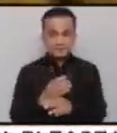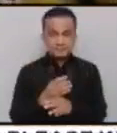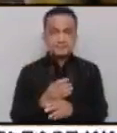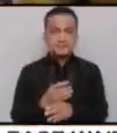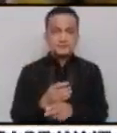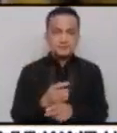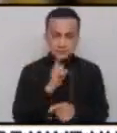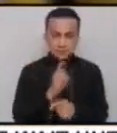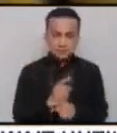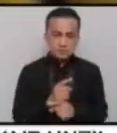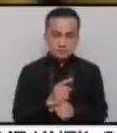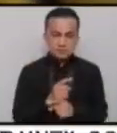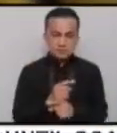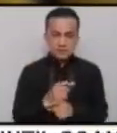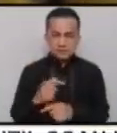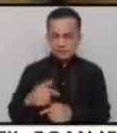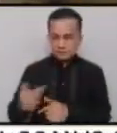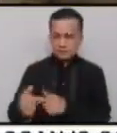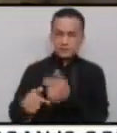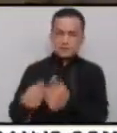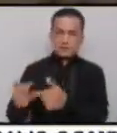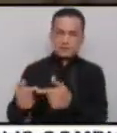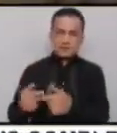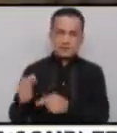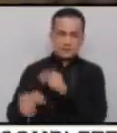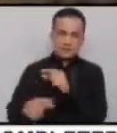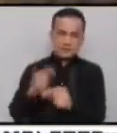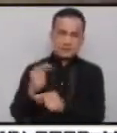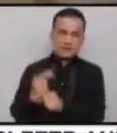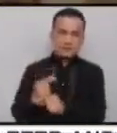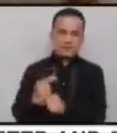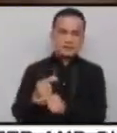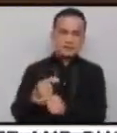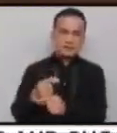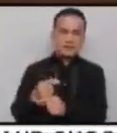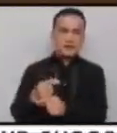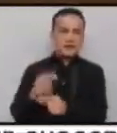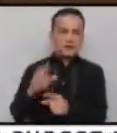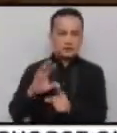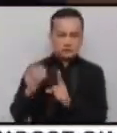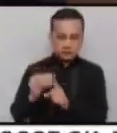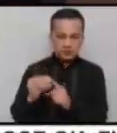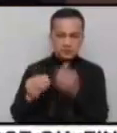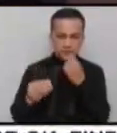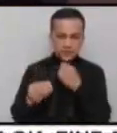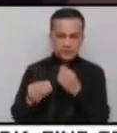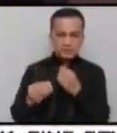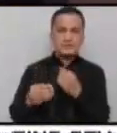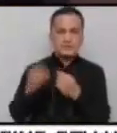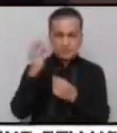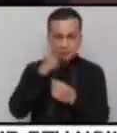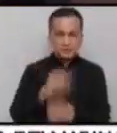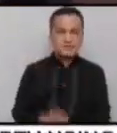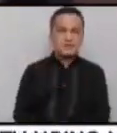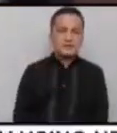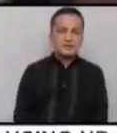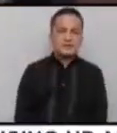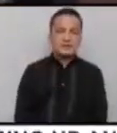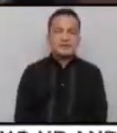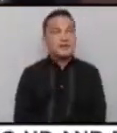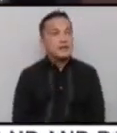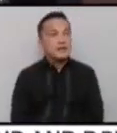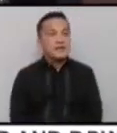na maipapasa sa mga susunod pang henerasyon ang mayamang kultura ng pagkaing Pinoy. Isa itong